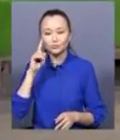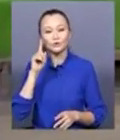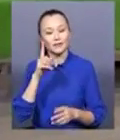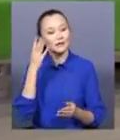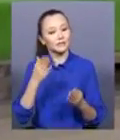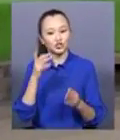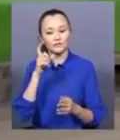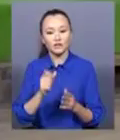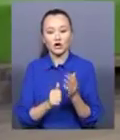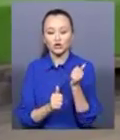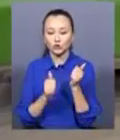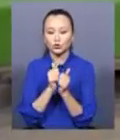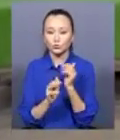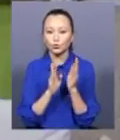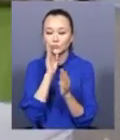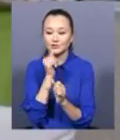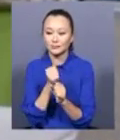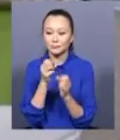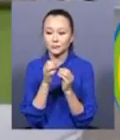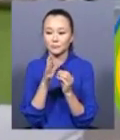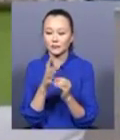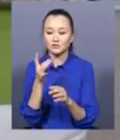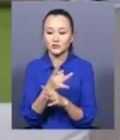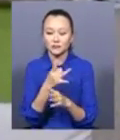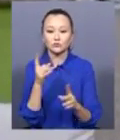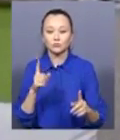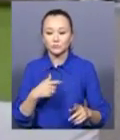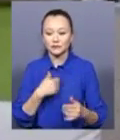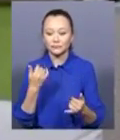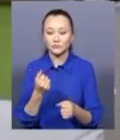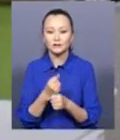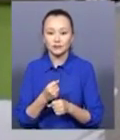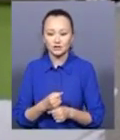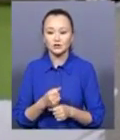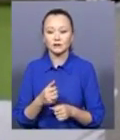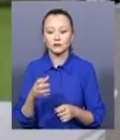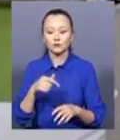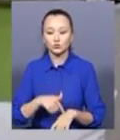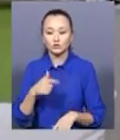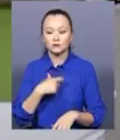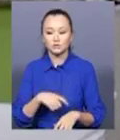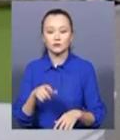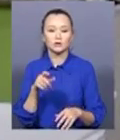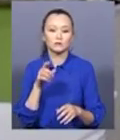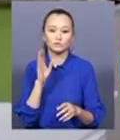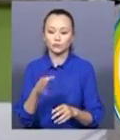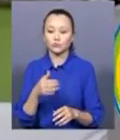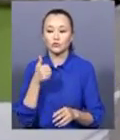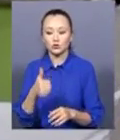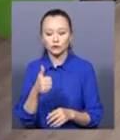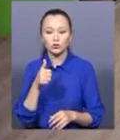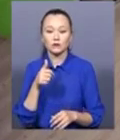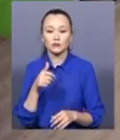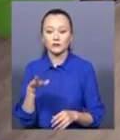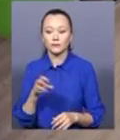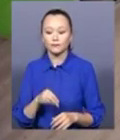если человек будет вставать каждое утро и делать по 15 раз того, что мы сегодня вот с вами сделали, чувствовать он себя однозначно будет хорошо.